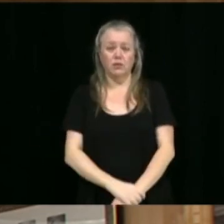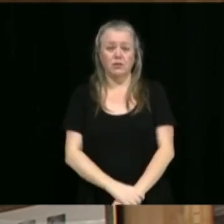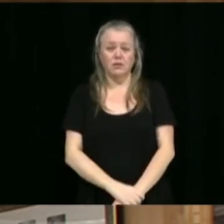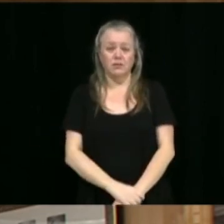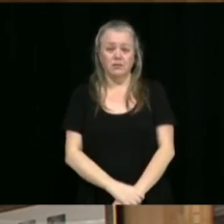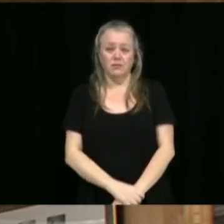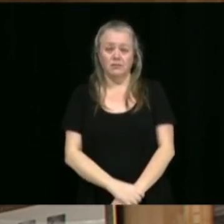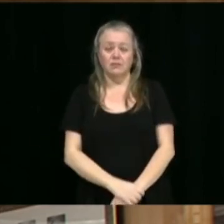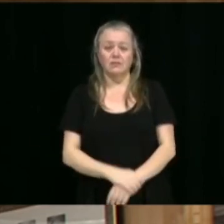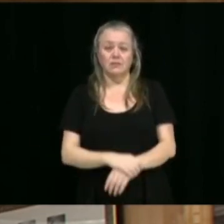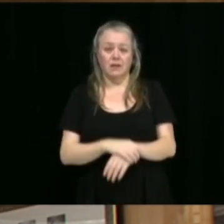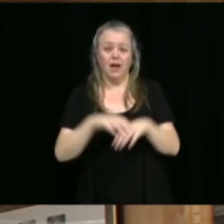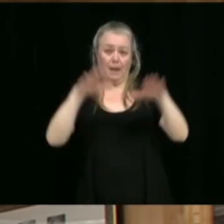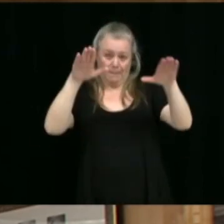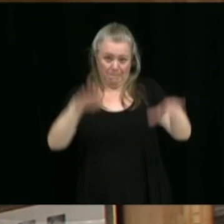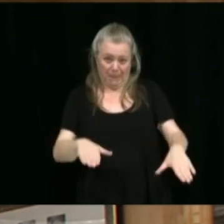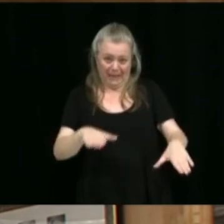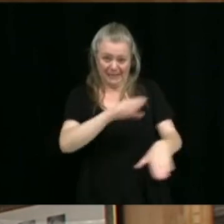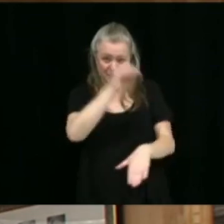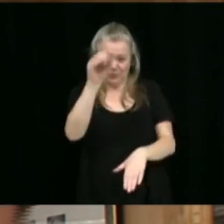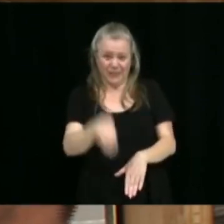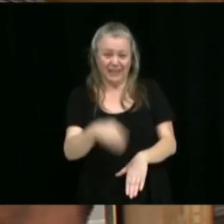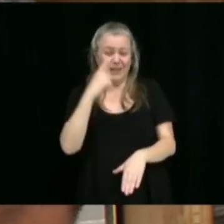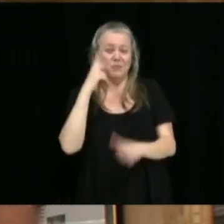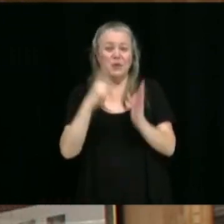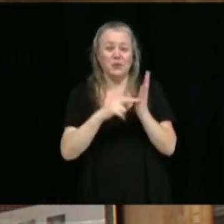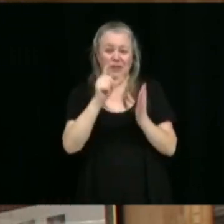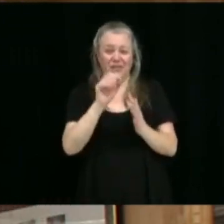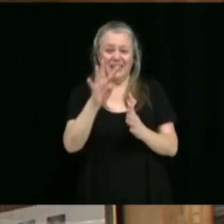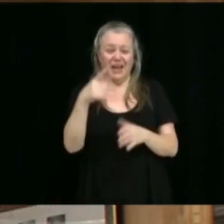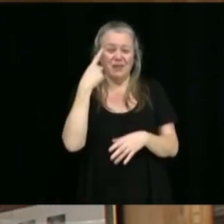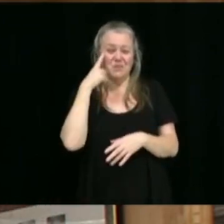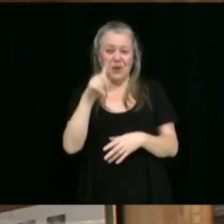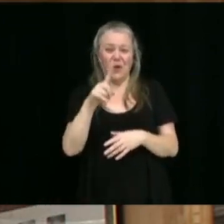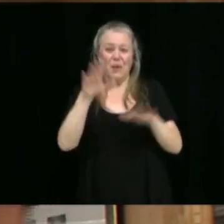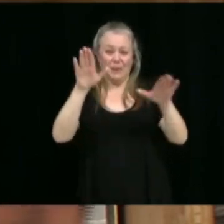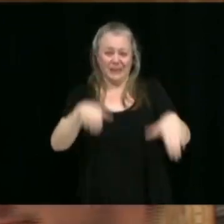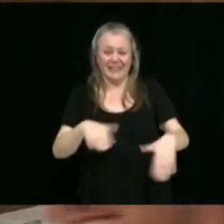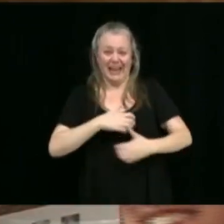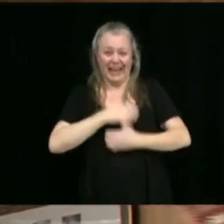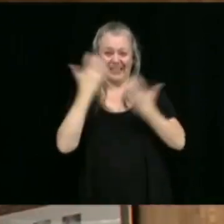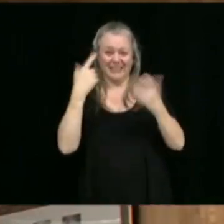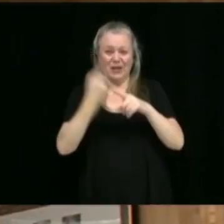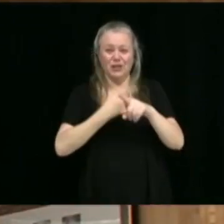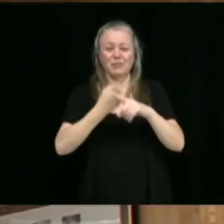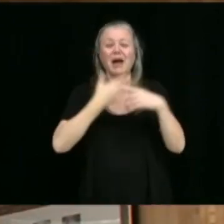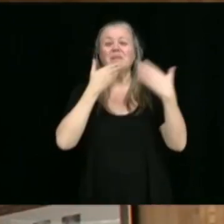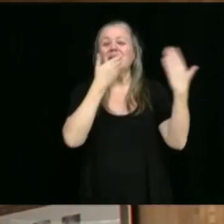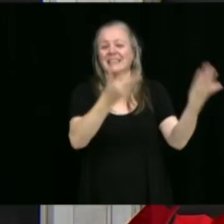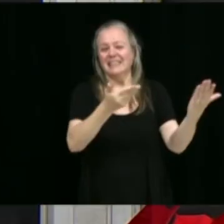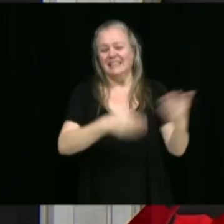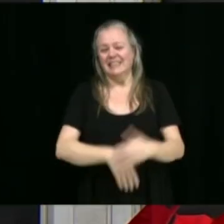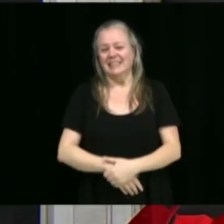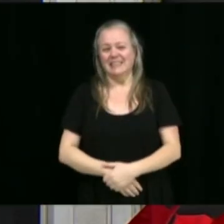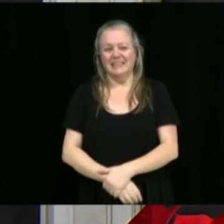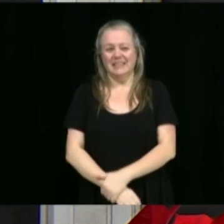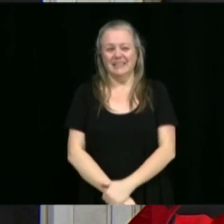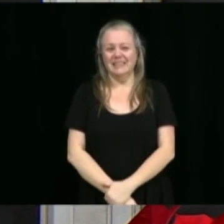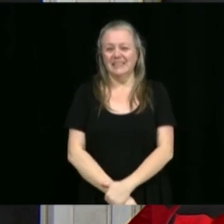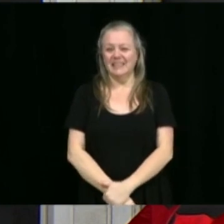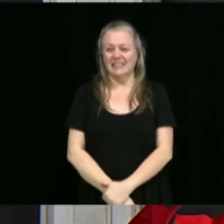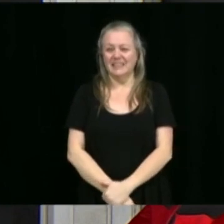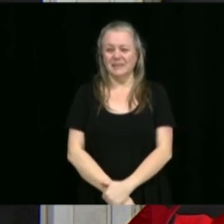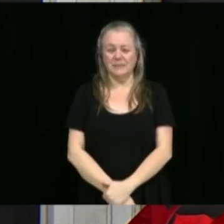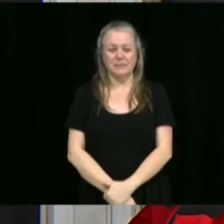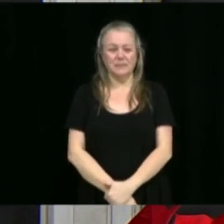des baisses de taux pour 2024 pour encourager baisser la crise du logement. Exact. Merci. Bye. Merci,